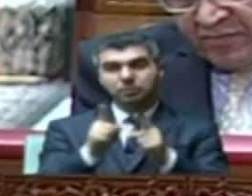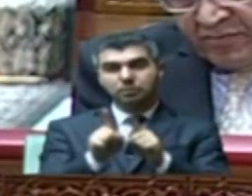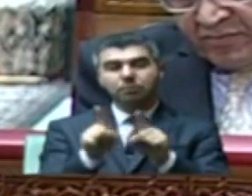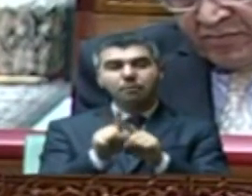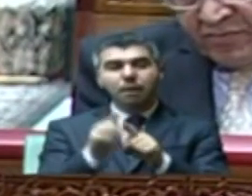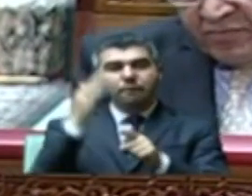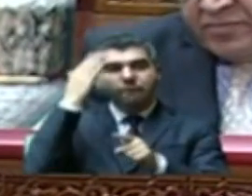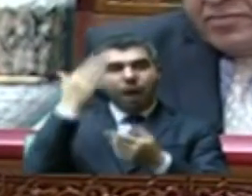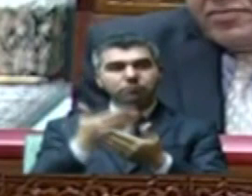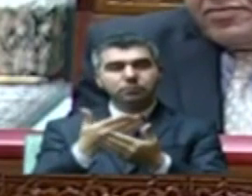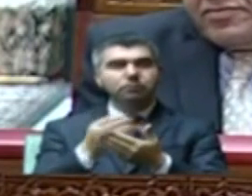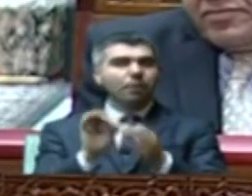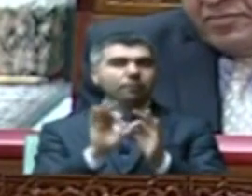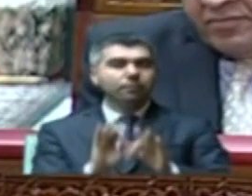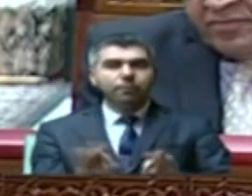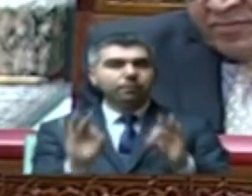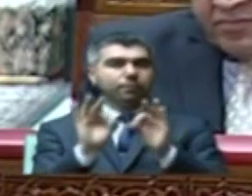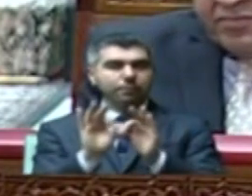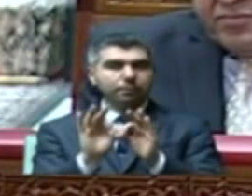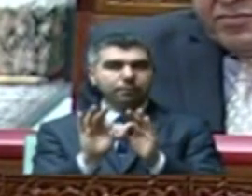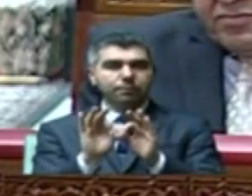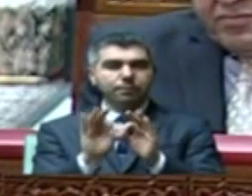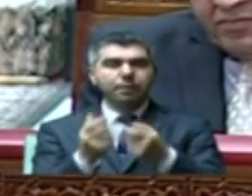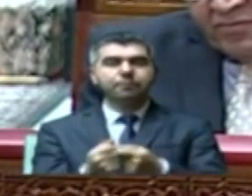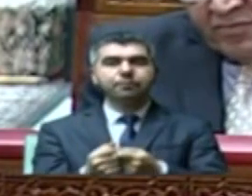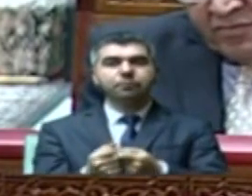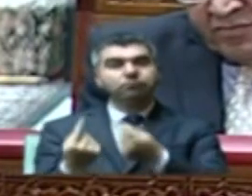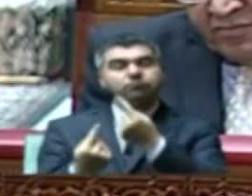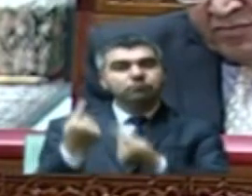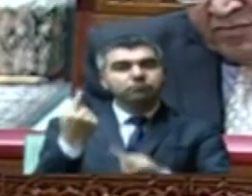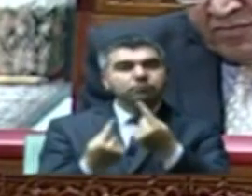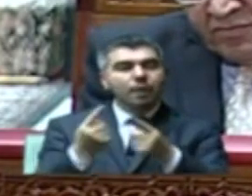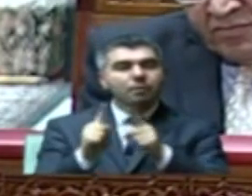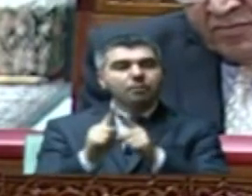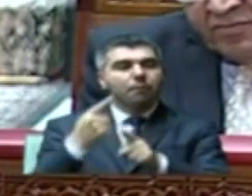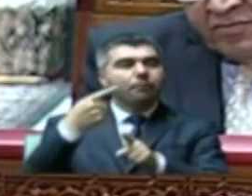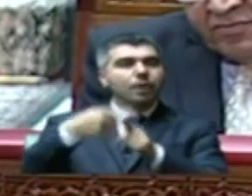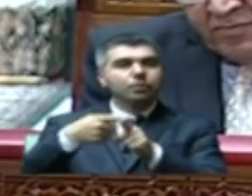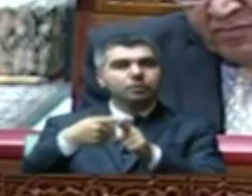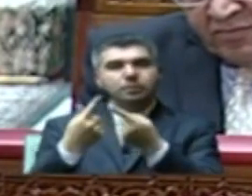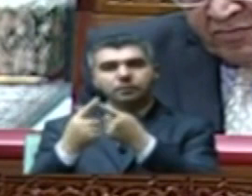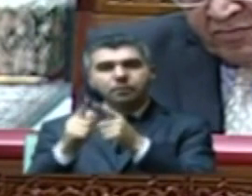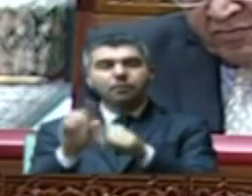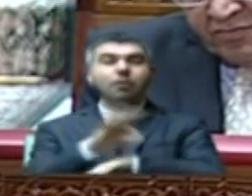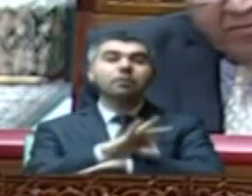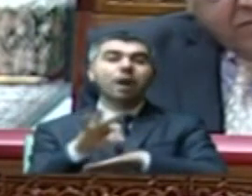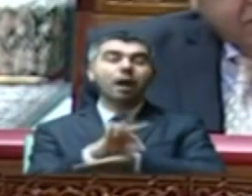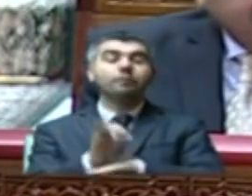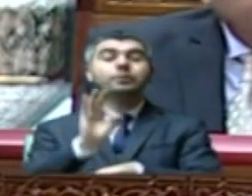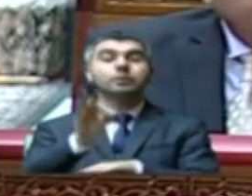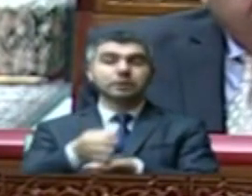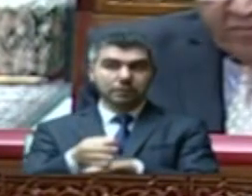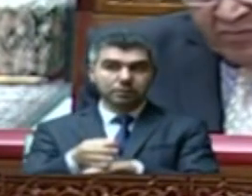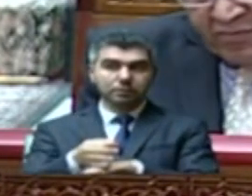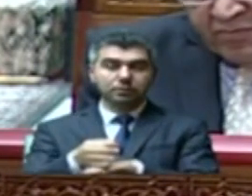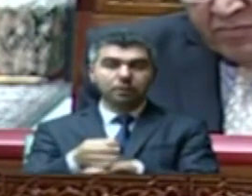كيفهموش أنه تيمكن تكون بين الشروط أيضا الإضافية هو أنه يكون موظف. لدرجه ان شي